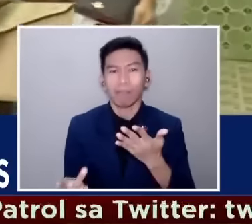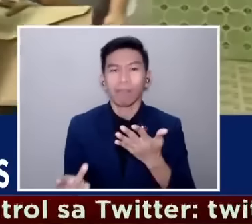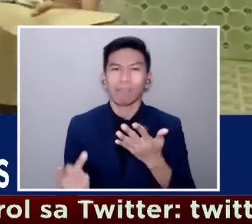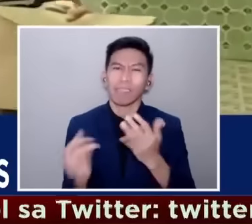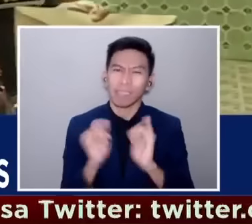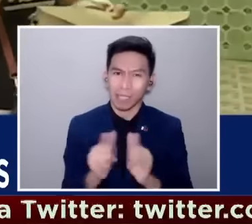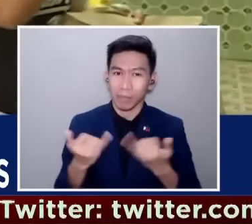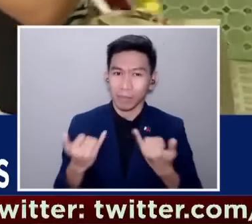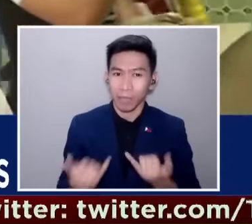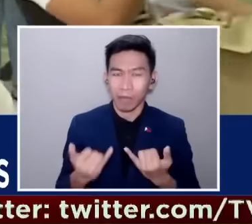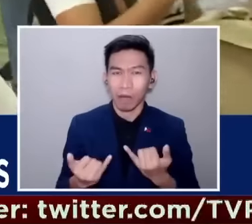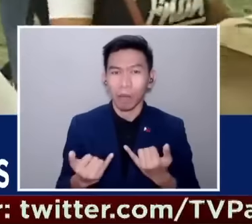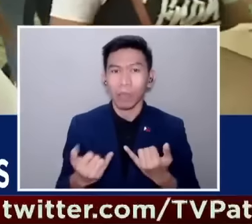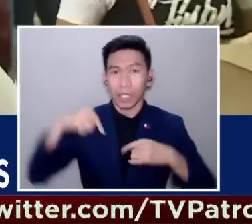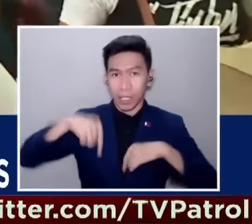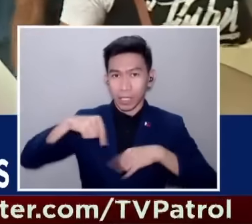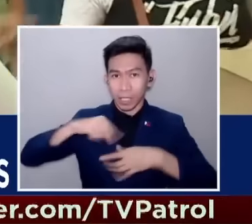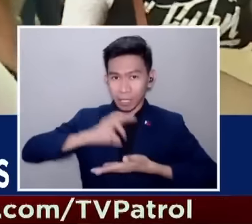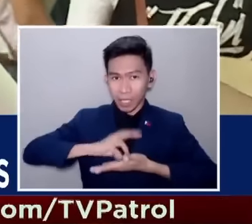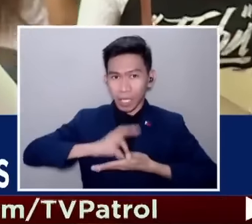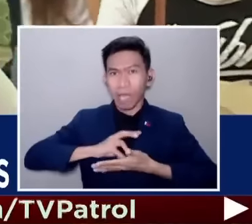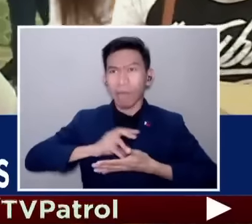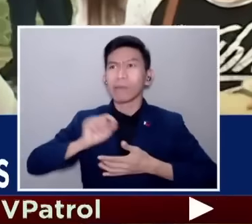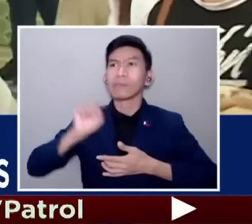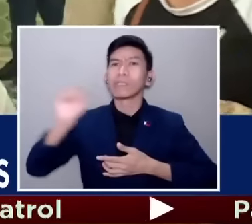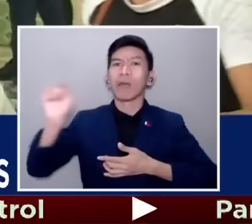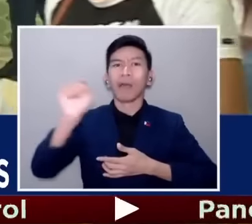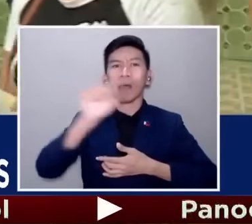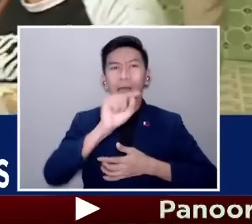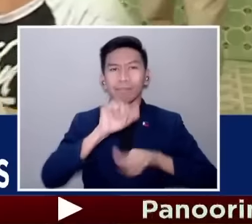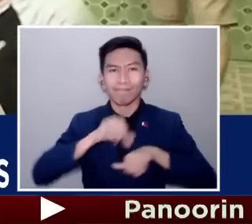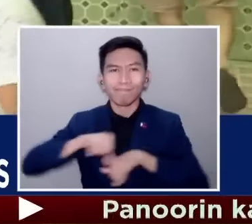dito sa presinto na ito, kundi mayroon pang ibang mga presinto na